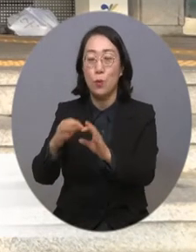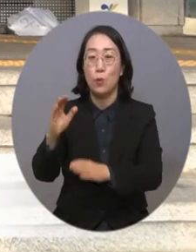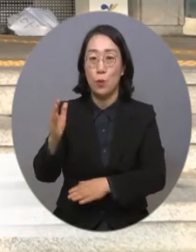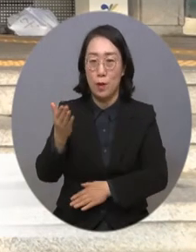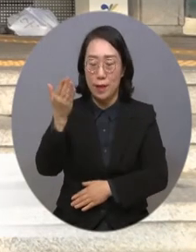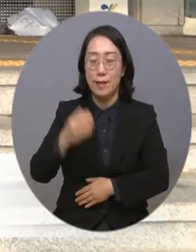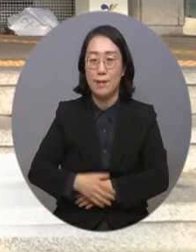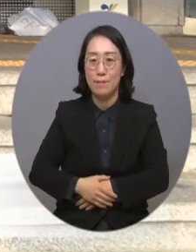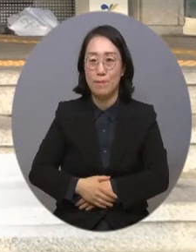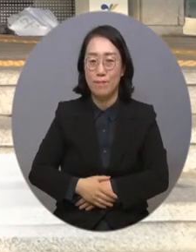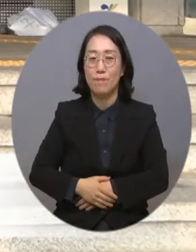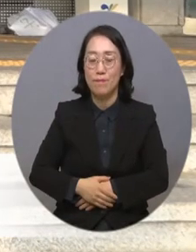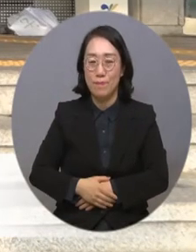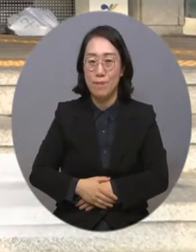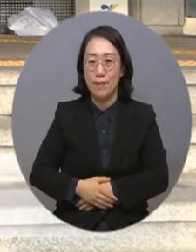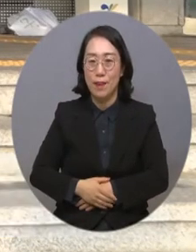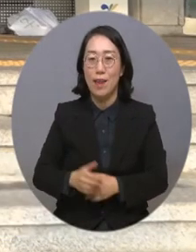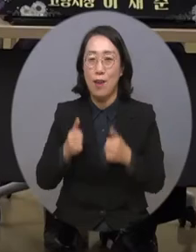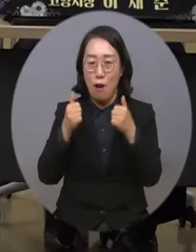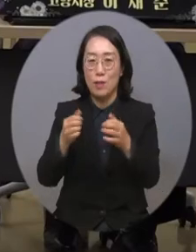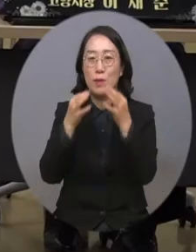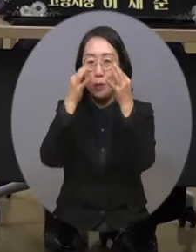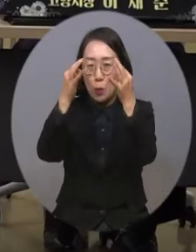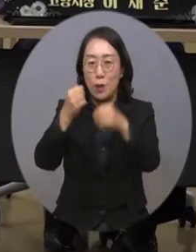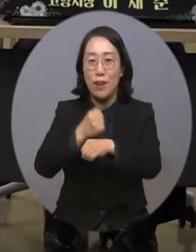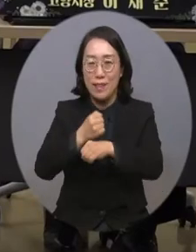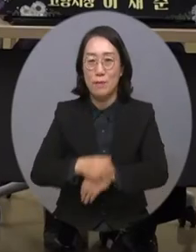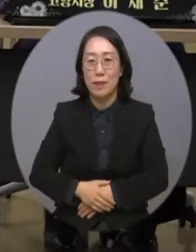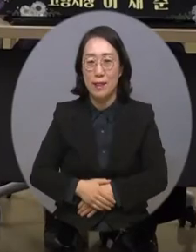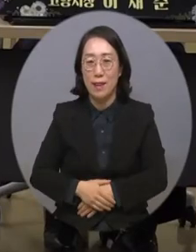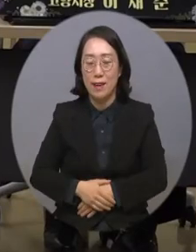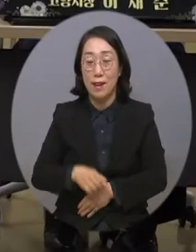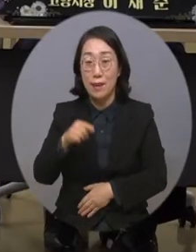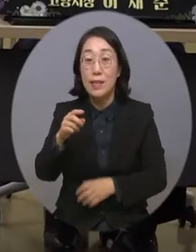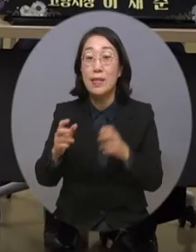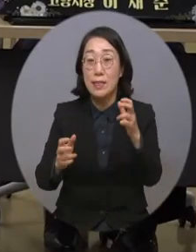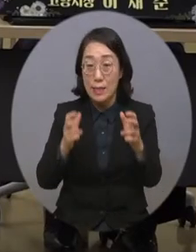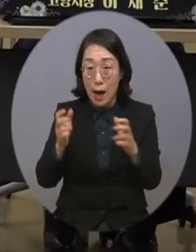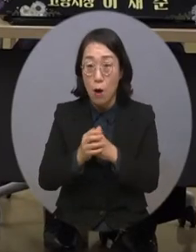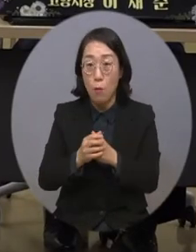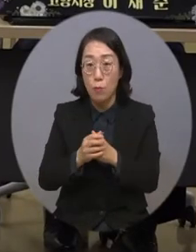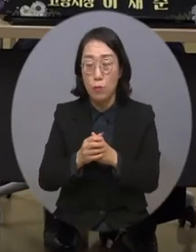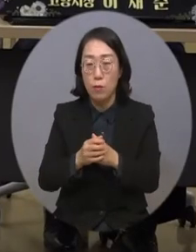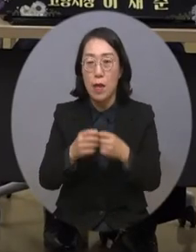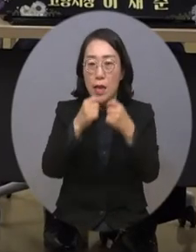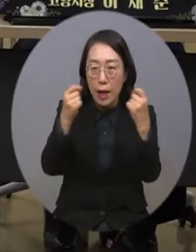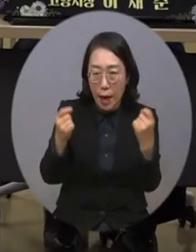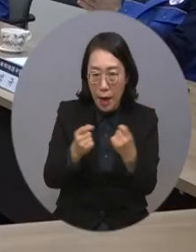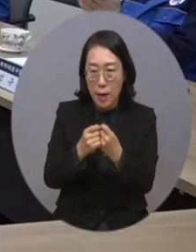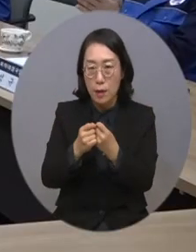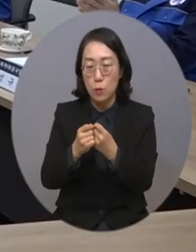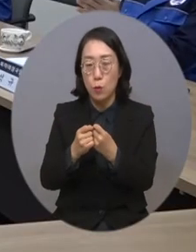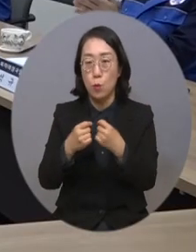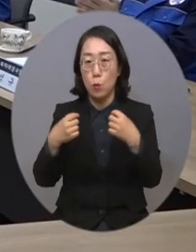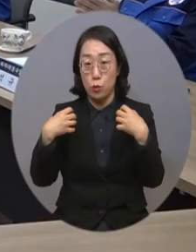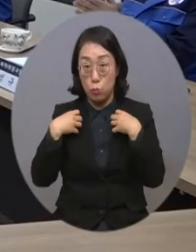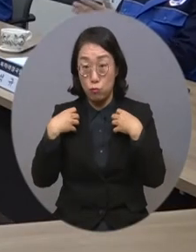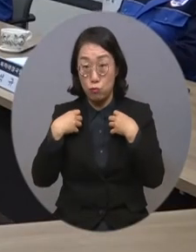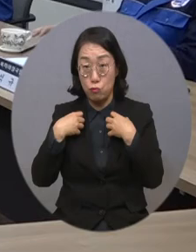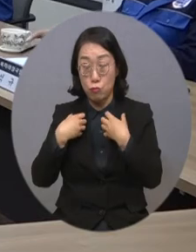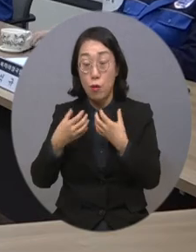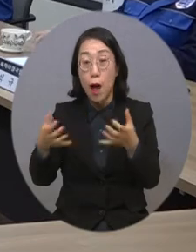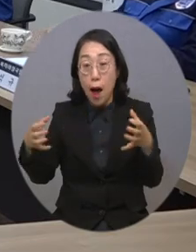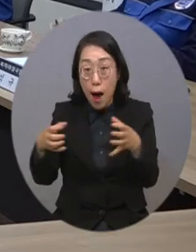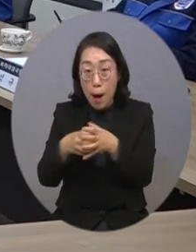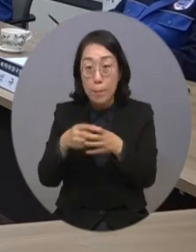으 열심히 뭐 더 바로 씁니다 생활복지 119 사업은 민관이 함께 추진하는 만큼 자 할